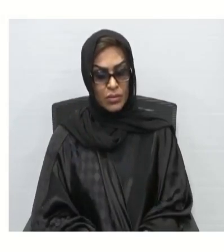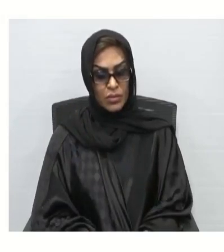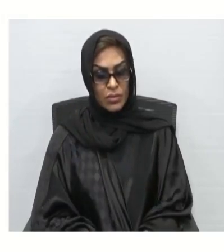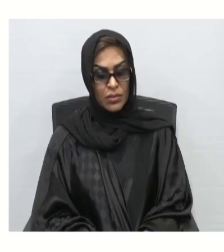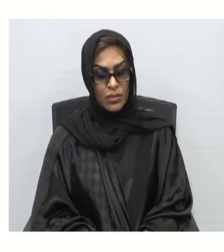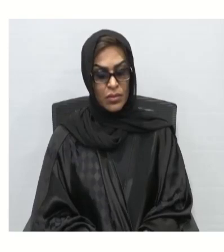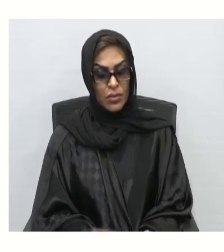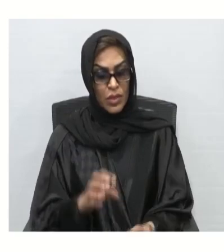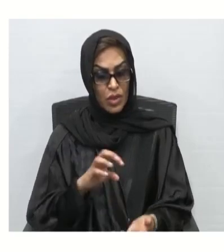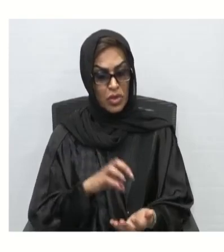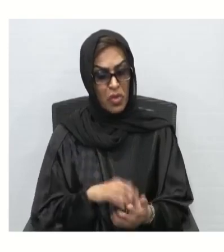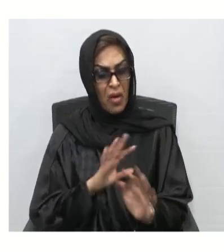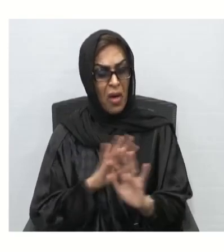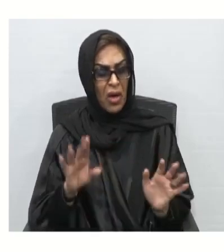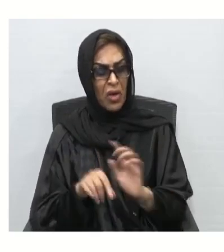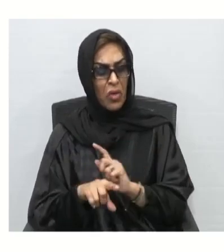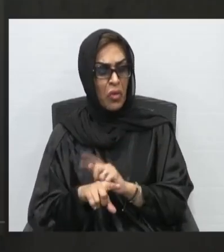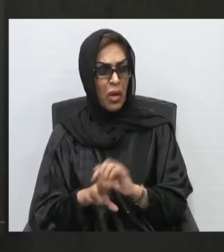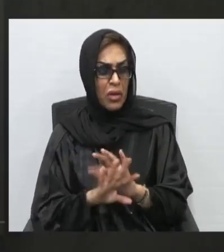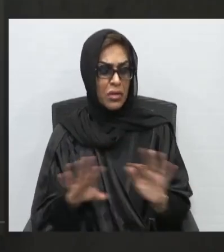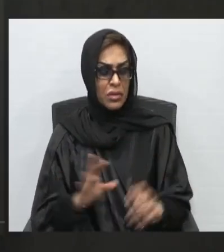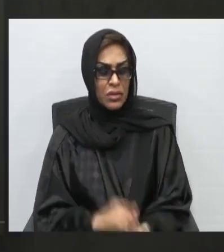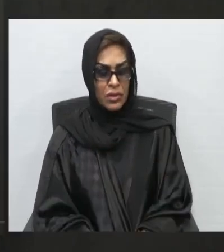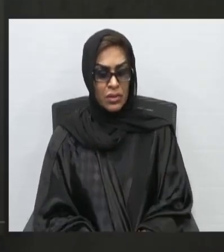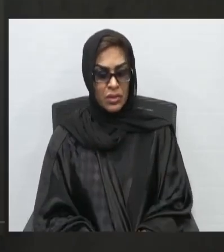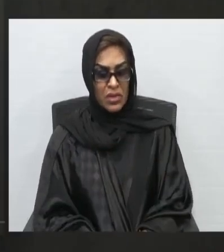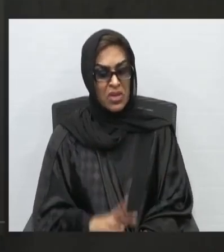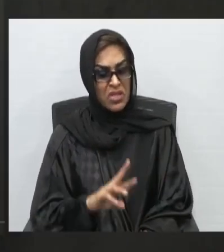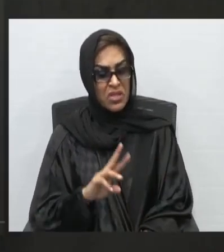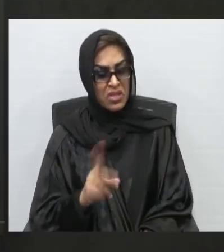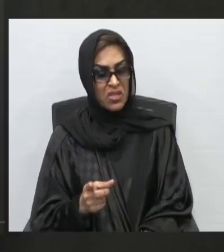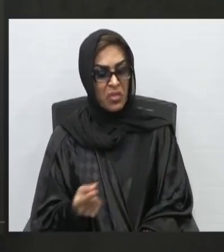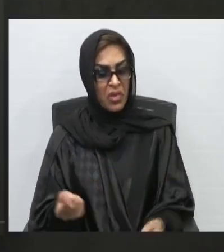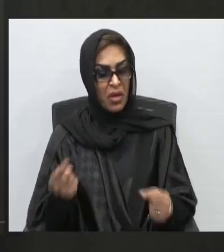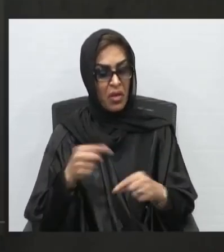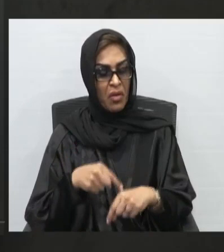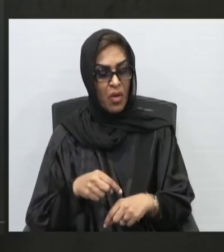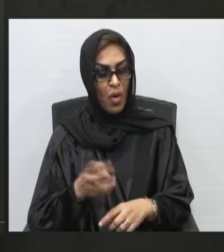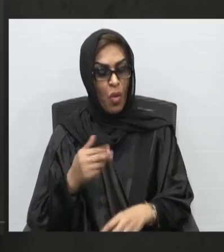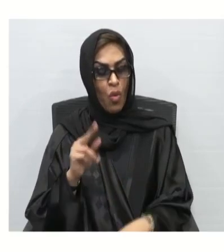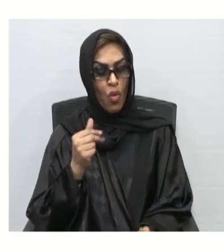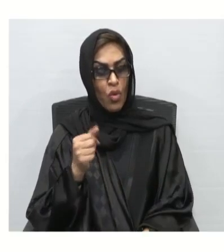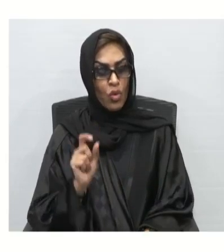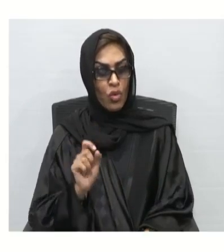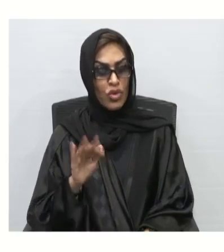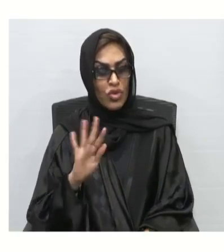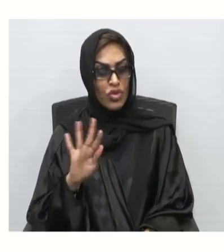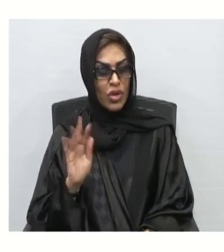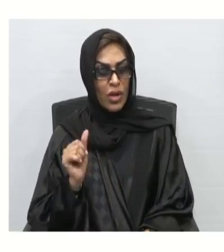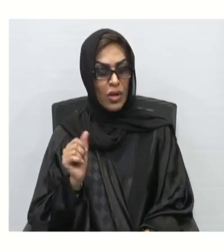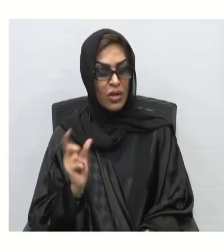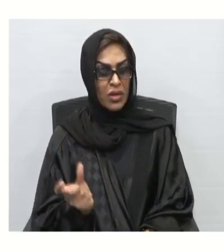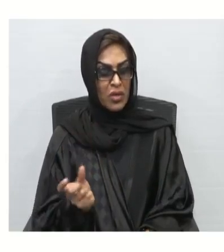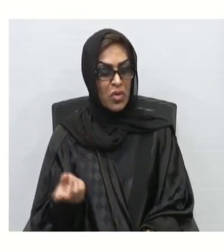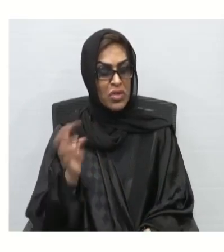ايجابياتي انني اتسوق في اي وقت استطيع ان احصل على عروض الشحن استطيع